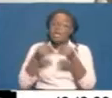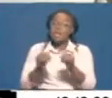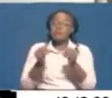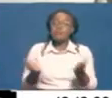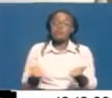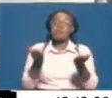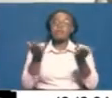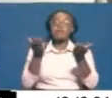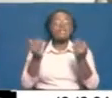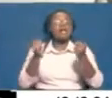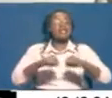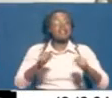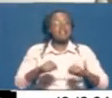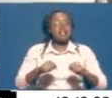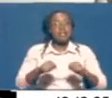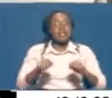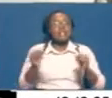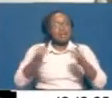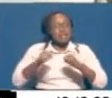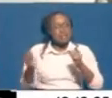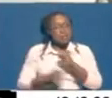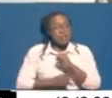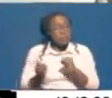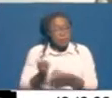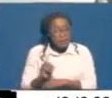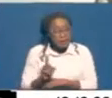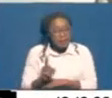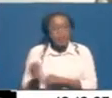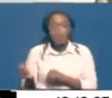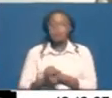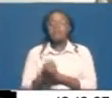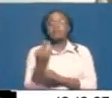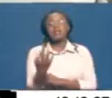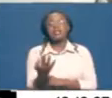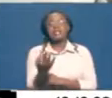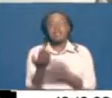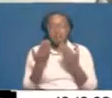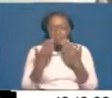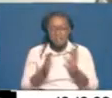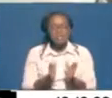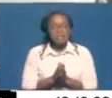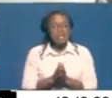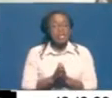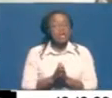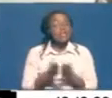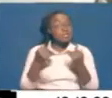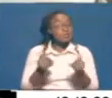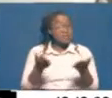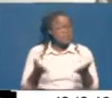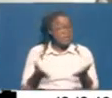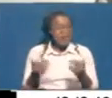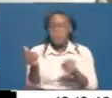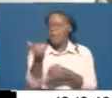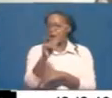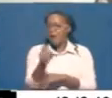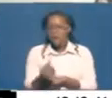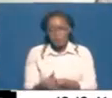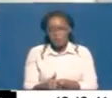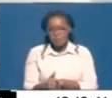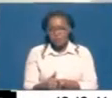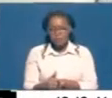as they agreed. They agreed in March. March was over. We have not seen that implementation, okay?